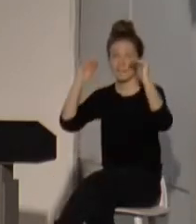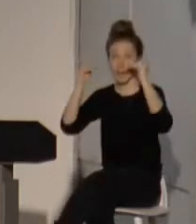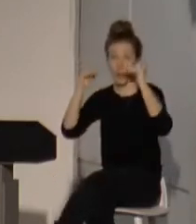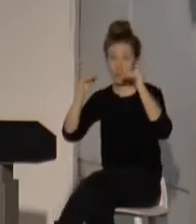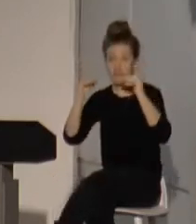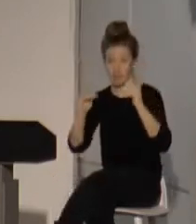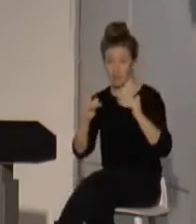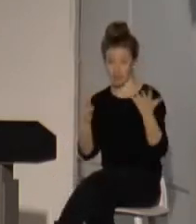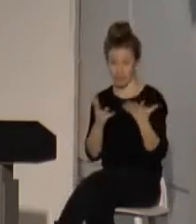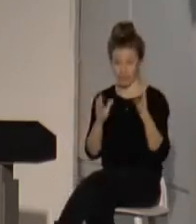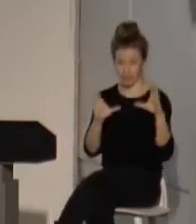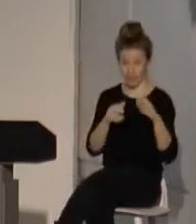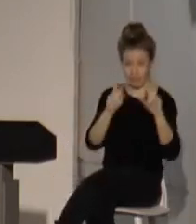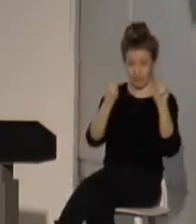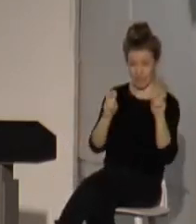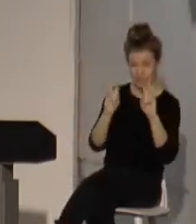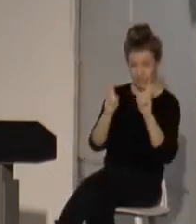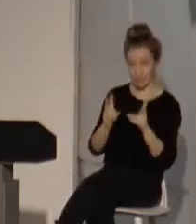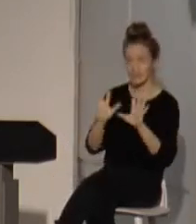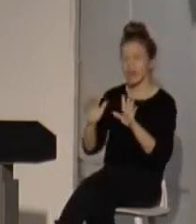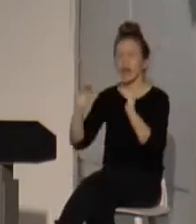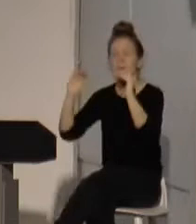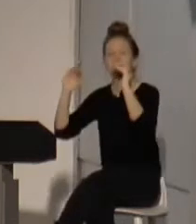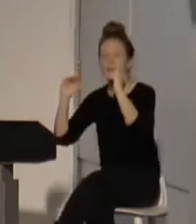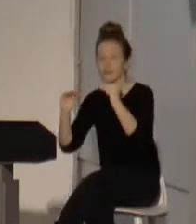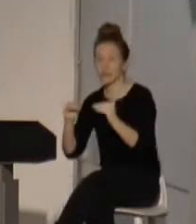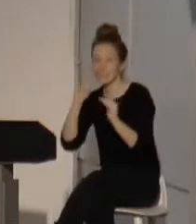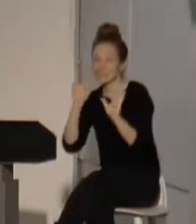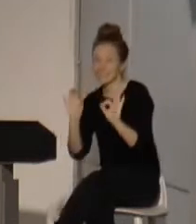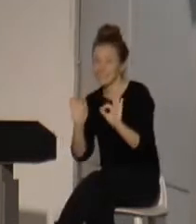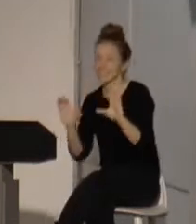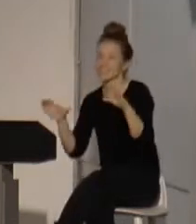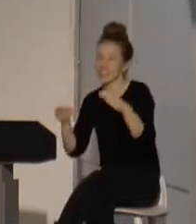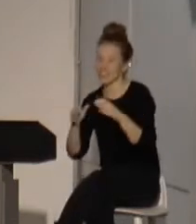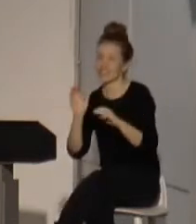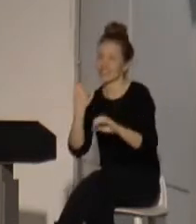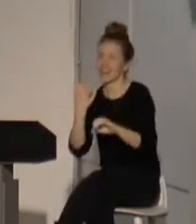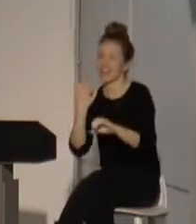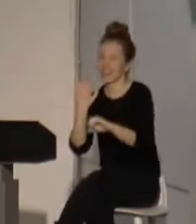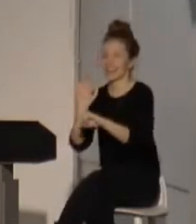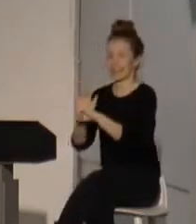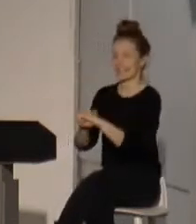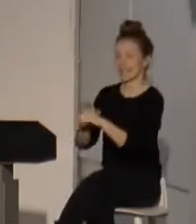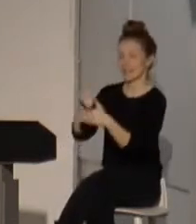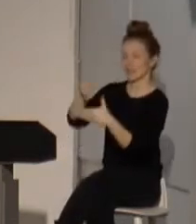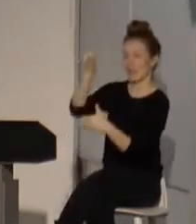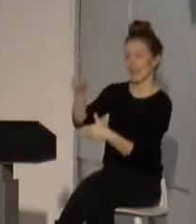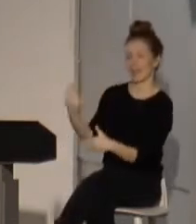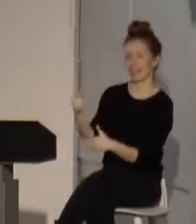מגדירה יכולת, אז ככה פחות ופחות סביר שהחברה תזהה באותו יחיד בן אדם.